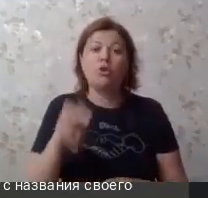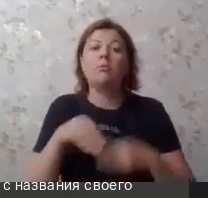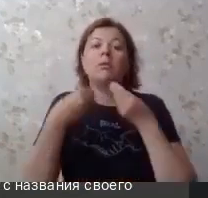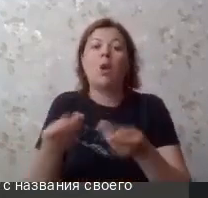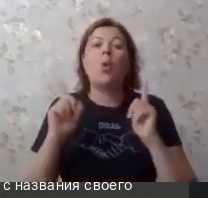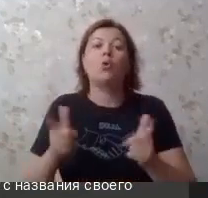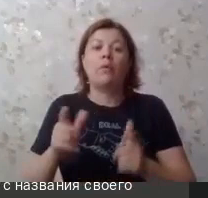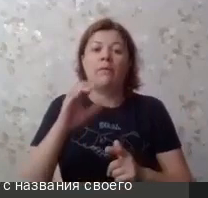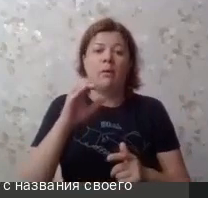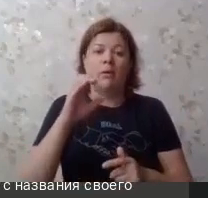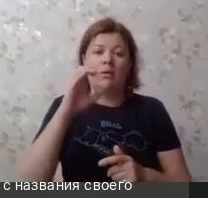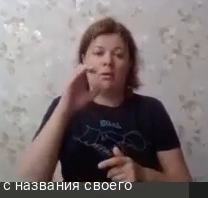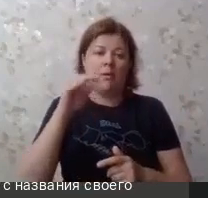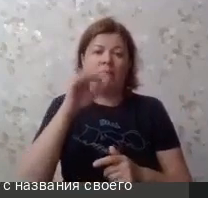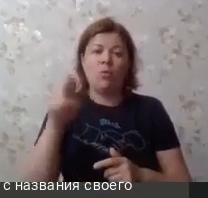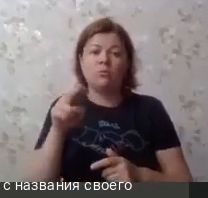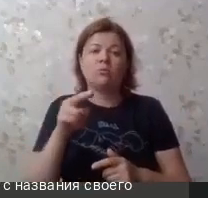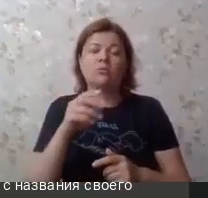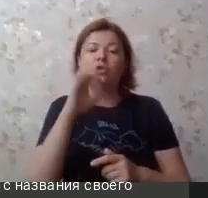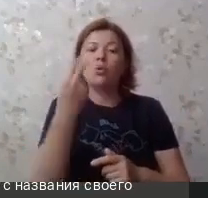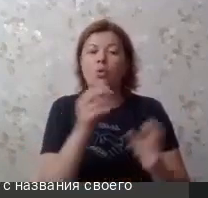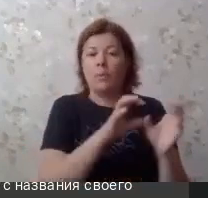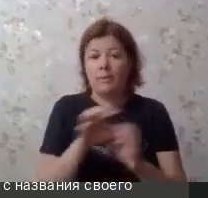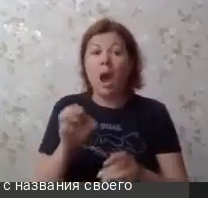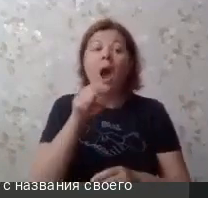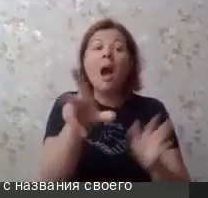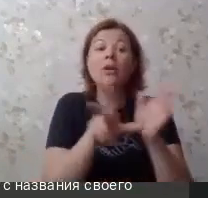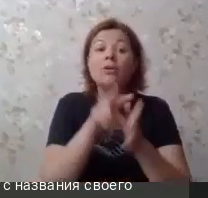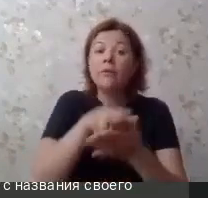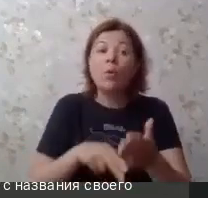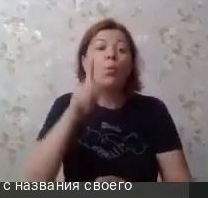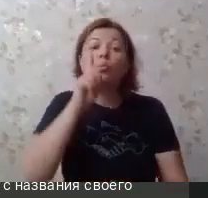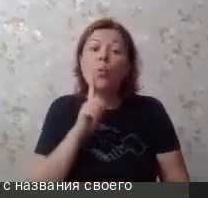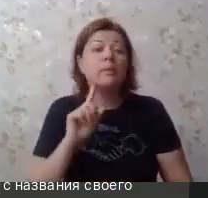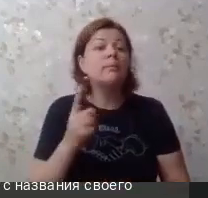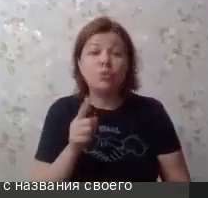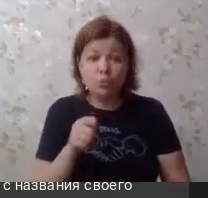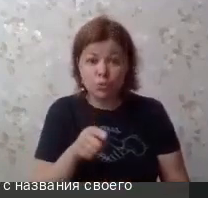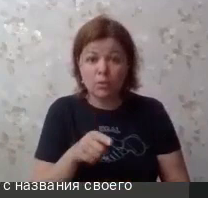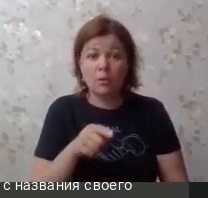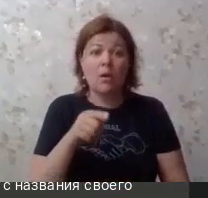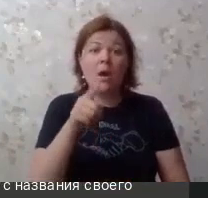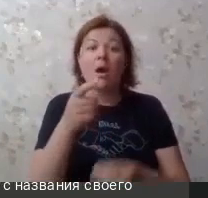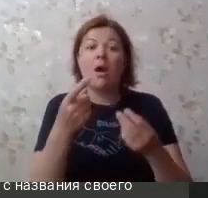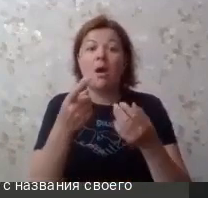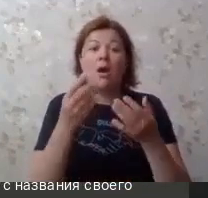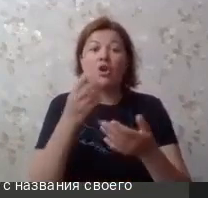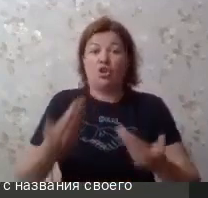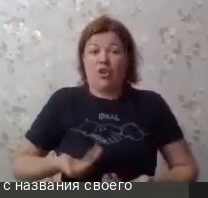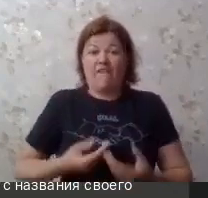С электронным сертификатом все удобнее. Почему? Потому что он не должен иметь наличных денег свободных.